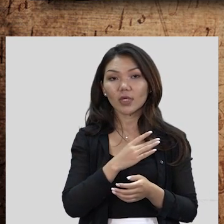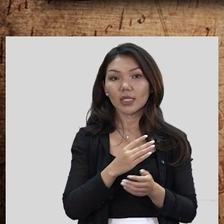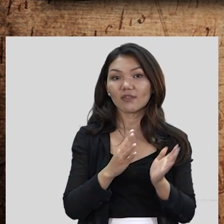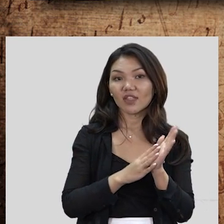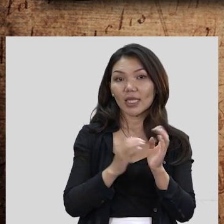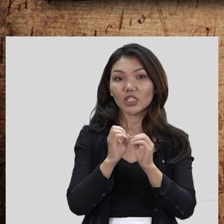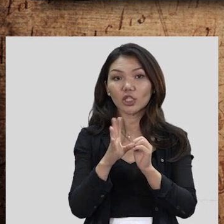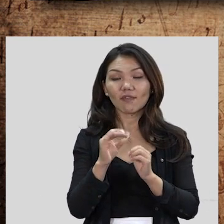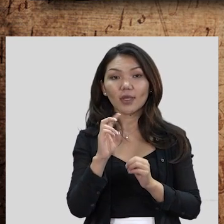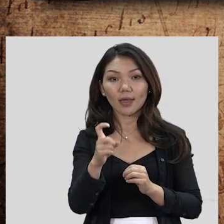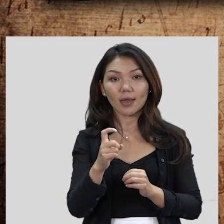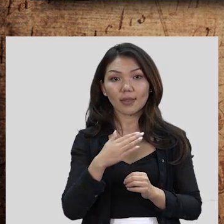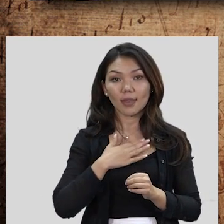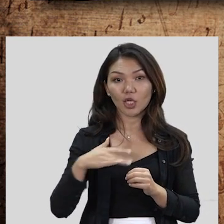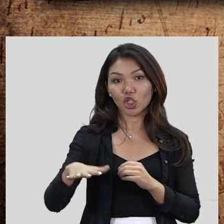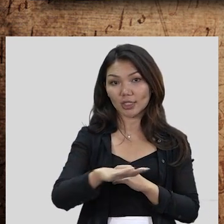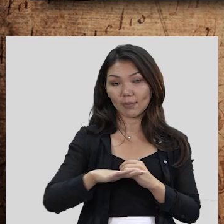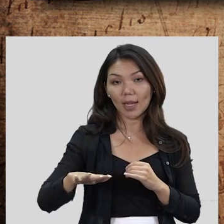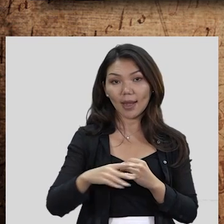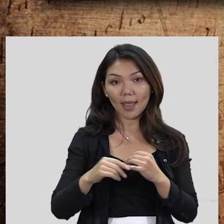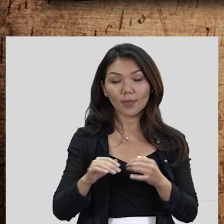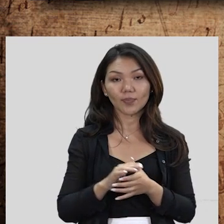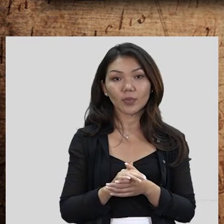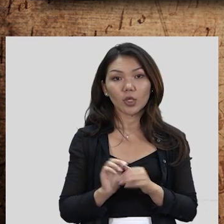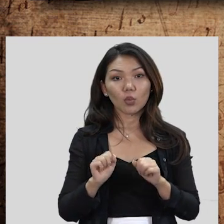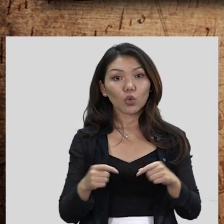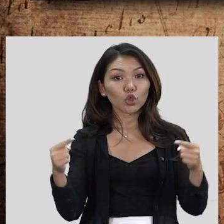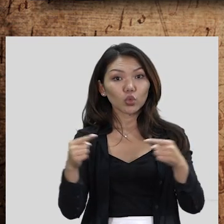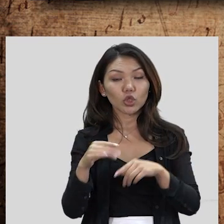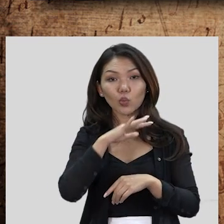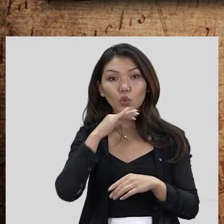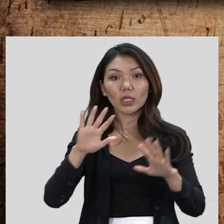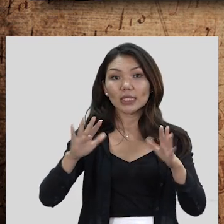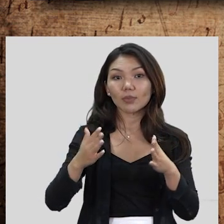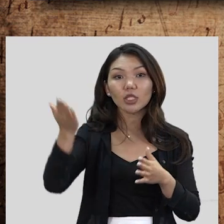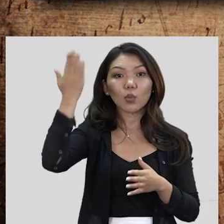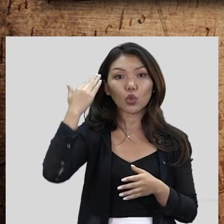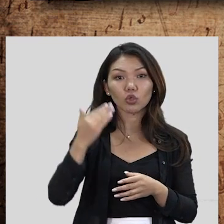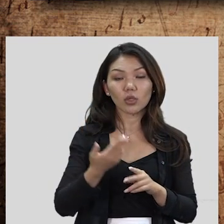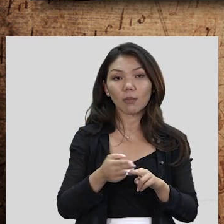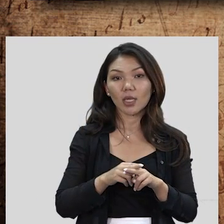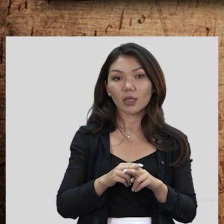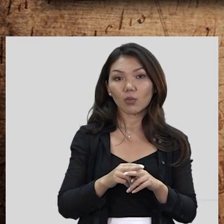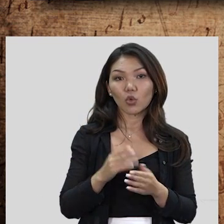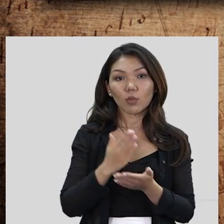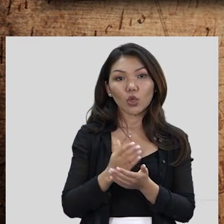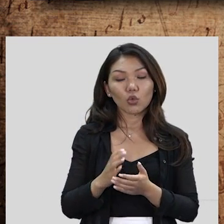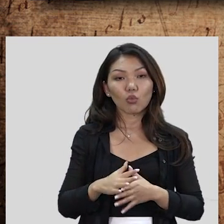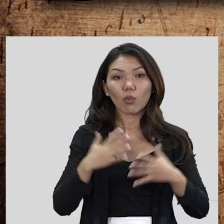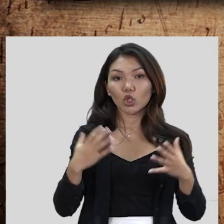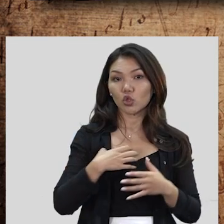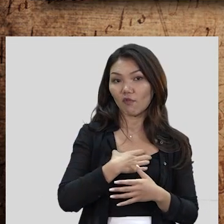с помощью этих письменных источников можно уточнить многие события прошлого поэтому они имеют большое значение для изучения